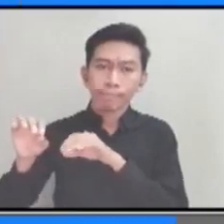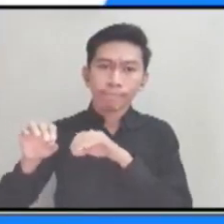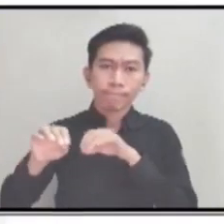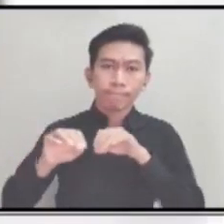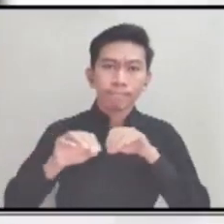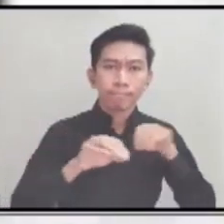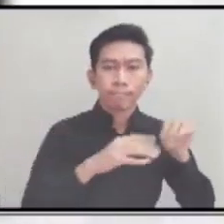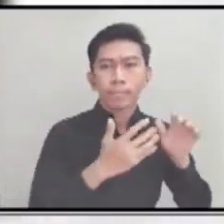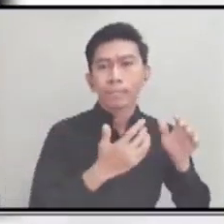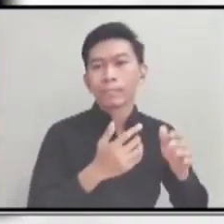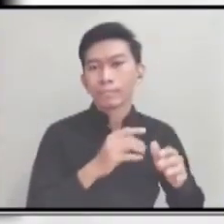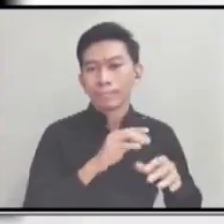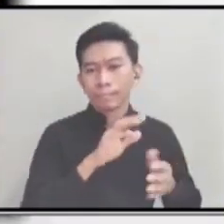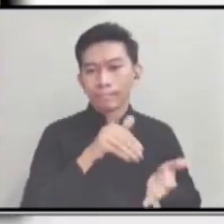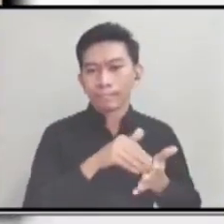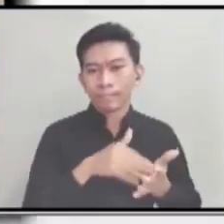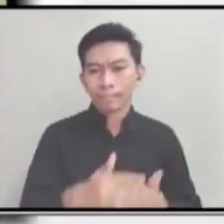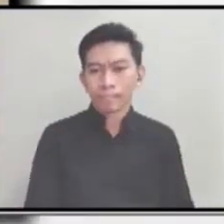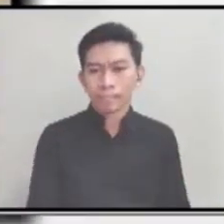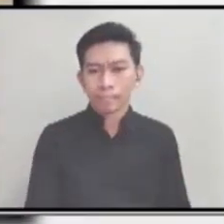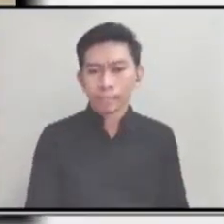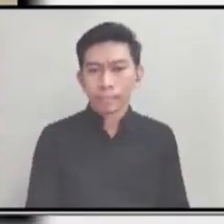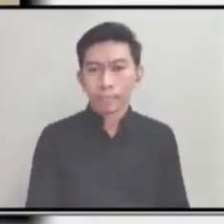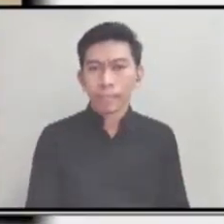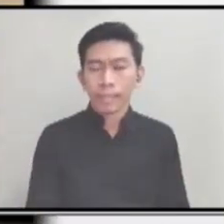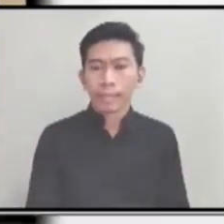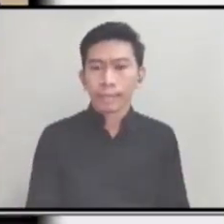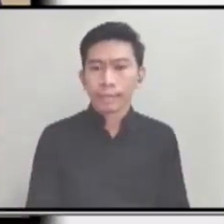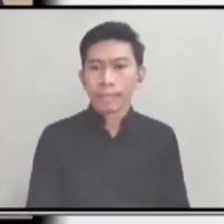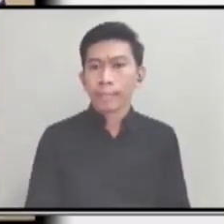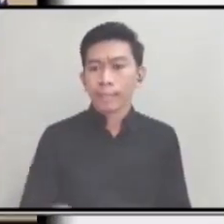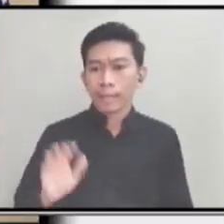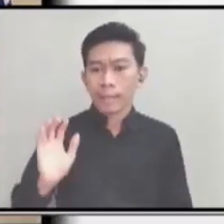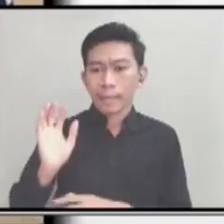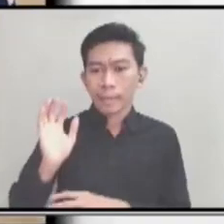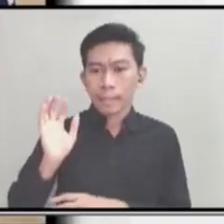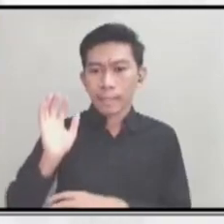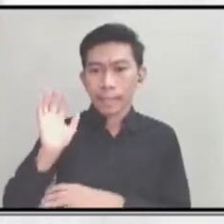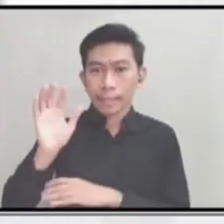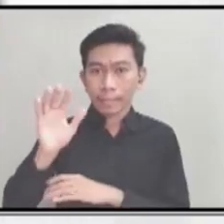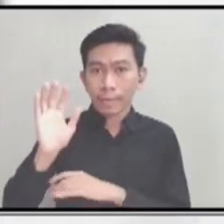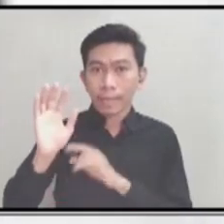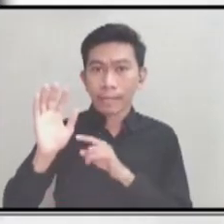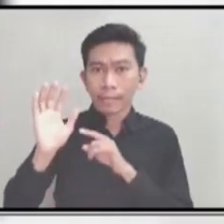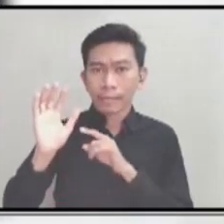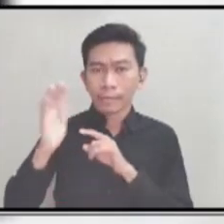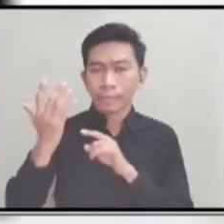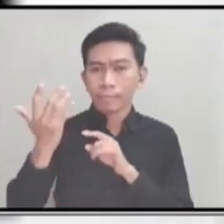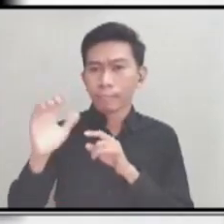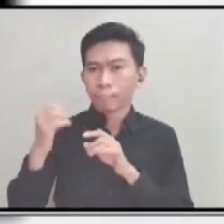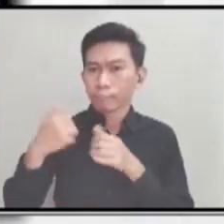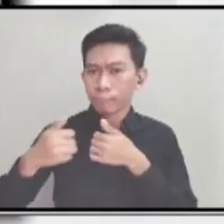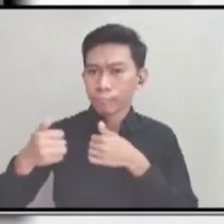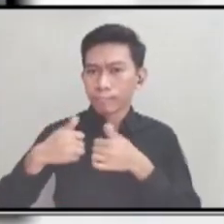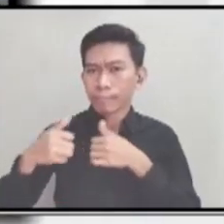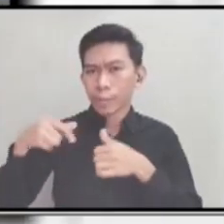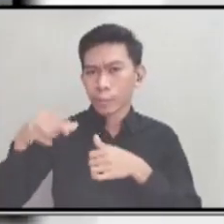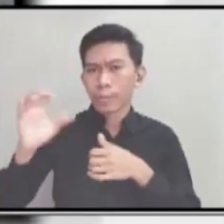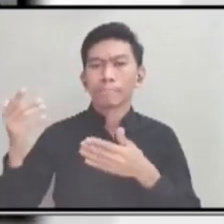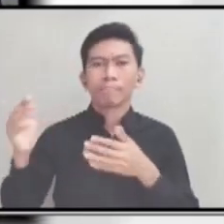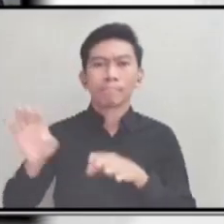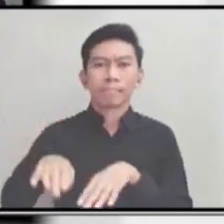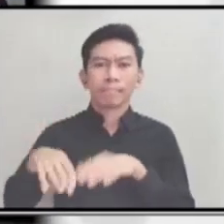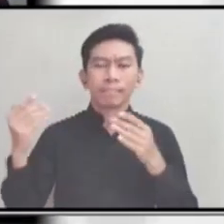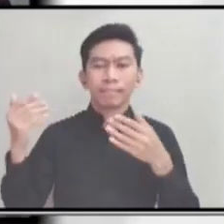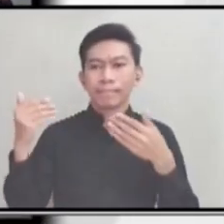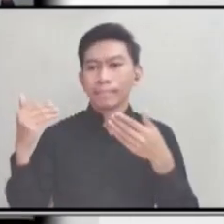individual. Nagsimula na ang Citywide Basketball League ng Quezon City Government. Ito'y sa pangunguna ng tanggapan ng City Vice